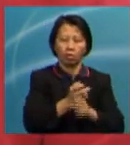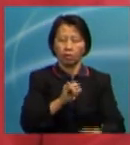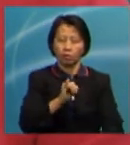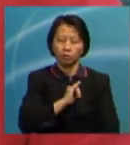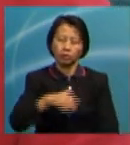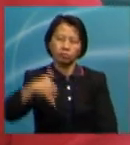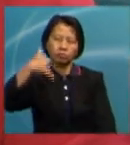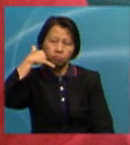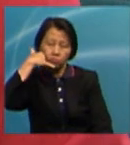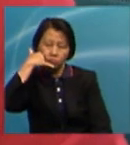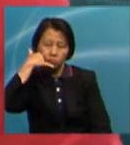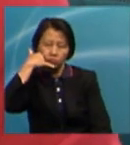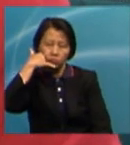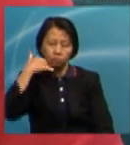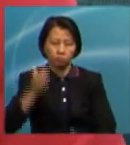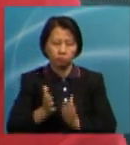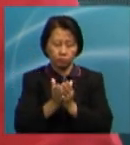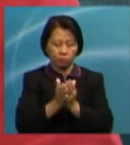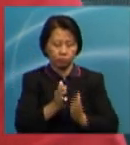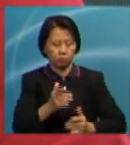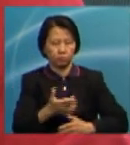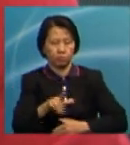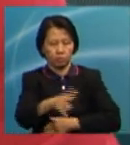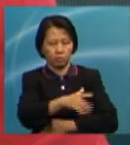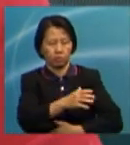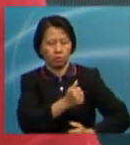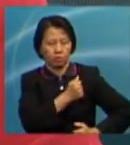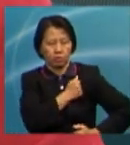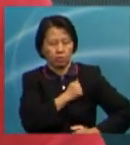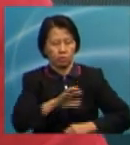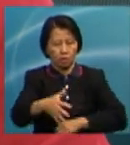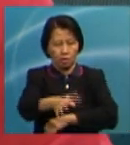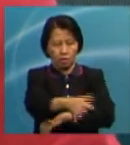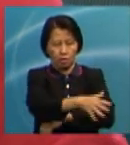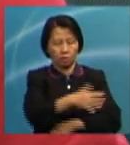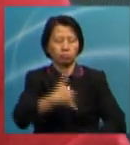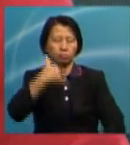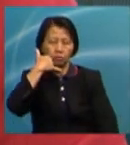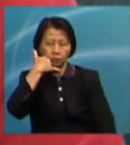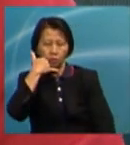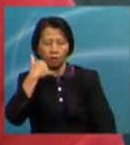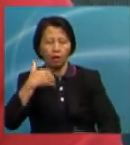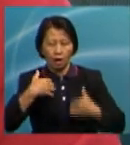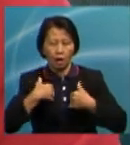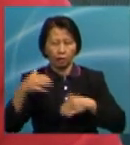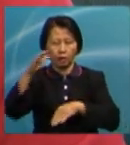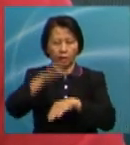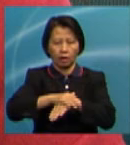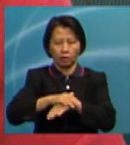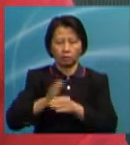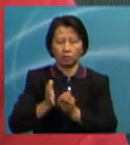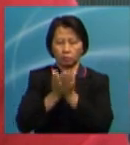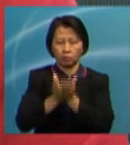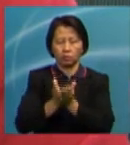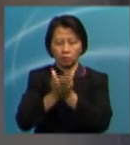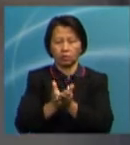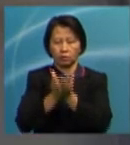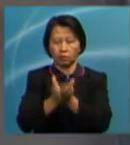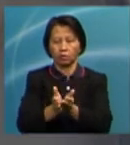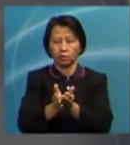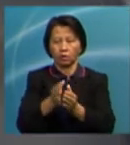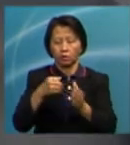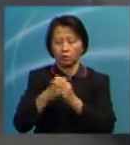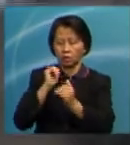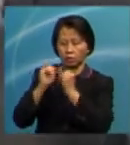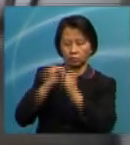menghubungi jurucakap Seven fleet tentera laut Amerika Syarikat iaitu komander William Marx yang kini berada di atas kapal pemerintah blue Rid dalam